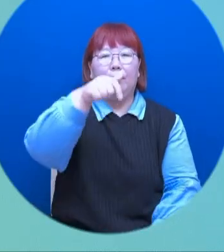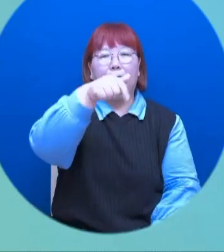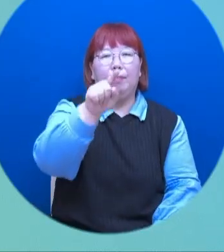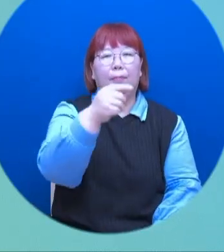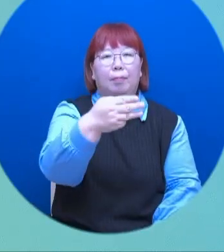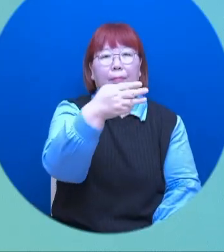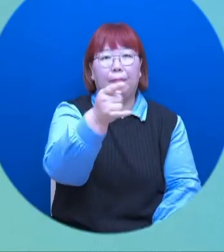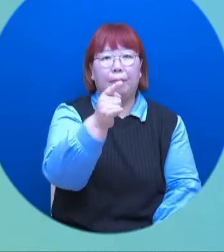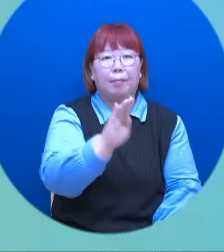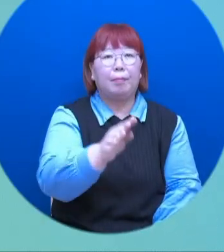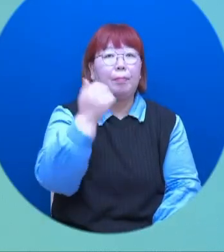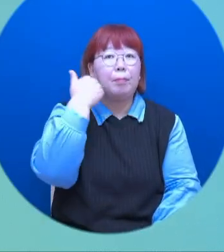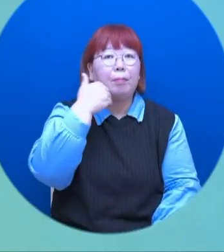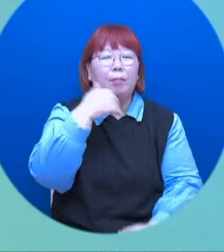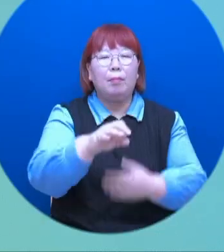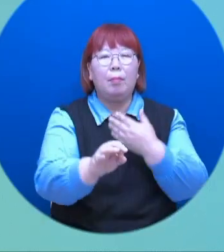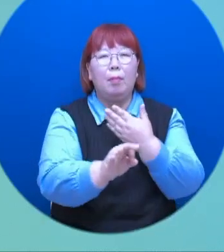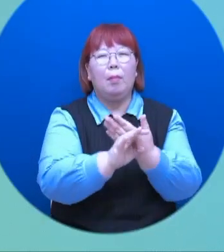이 그나스의